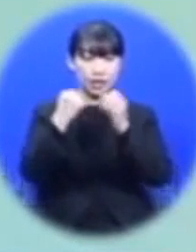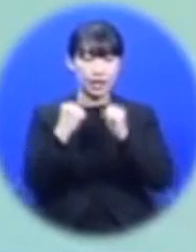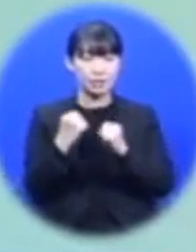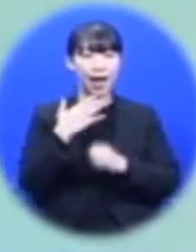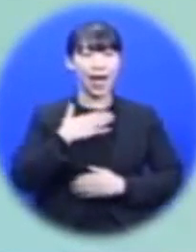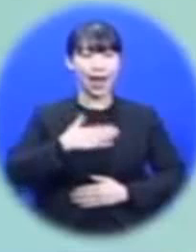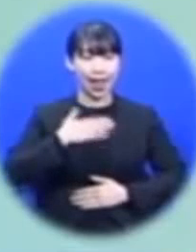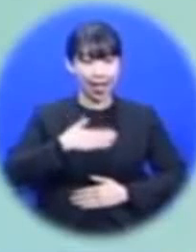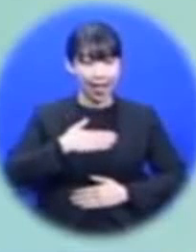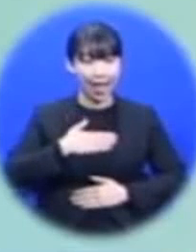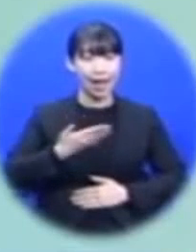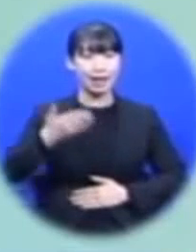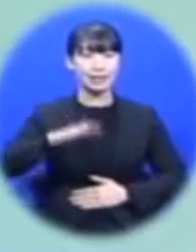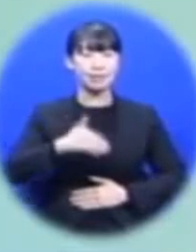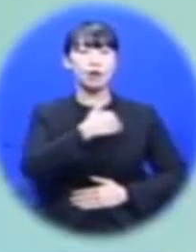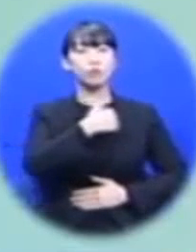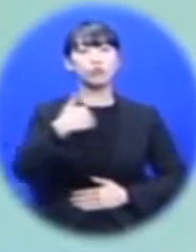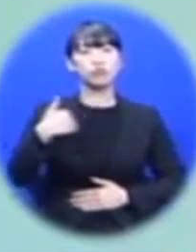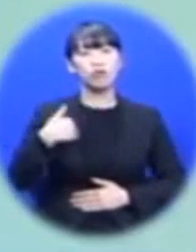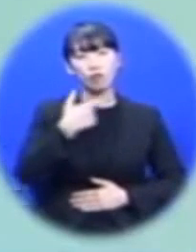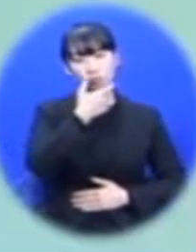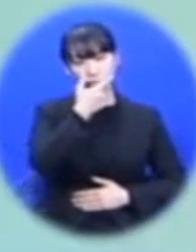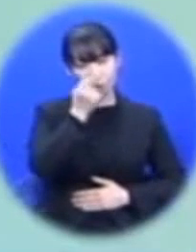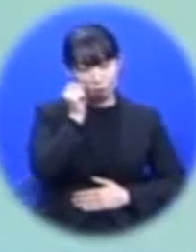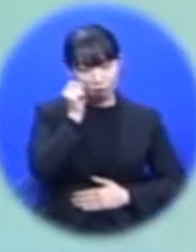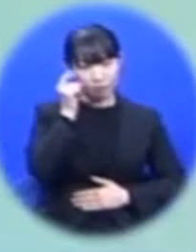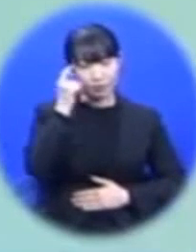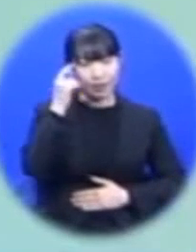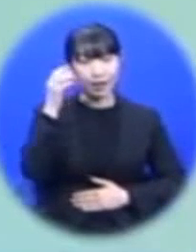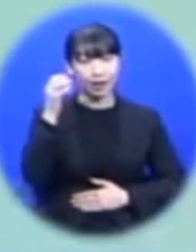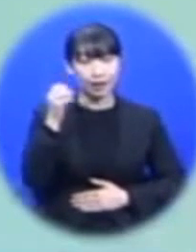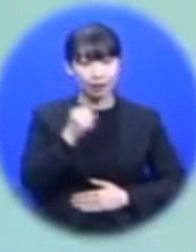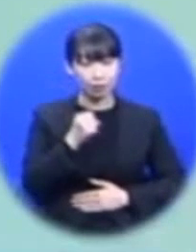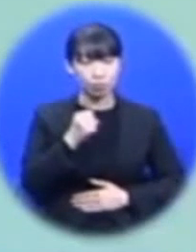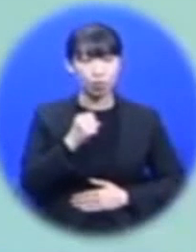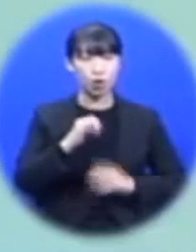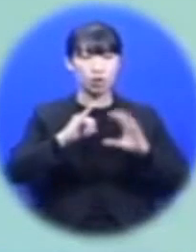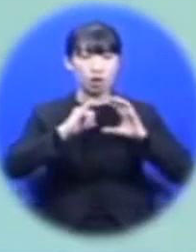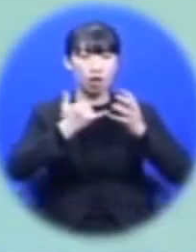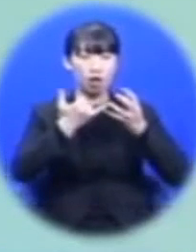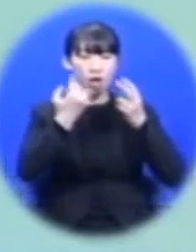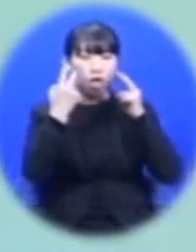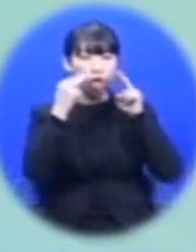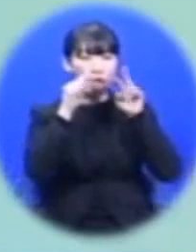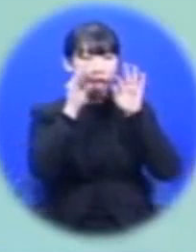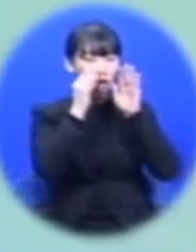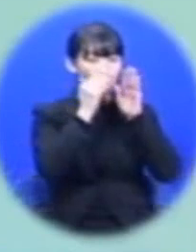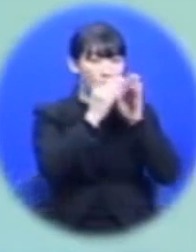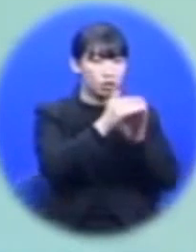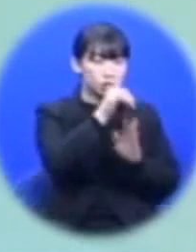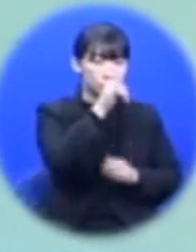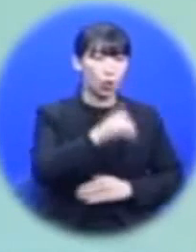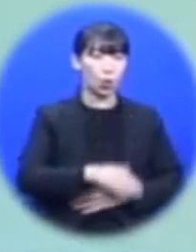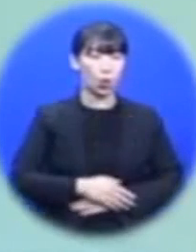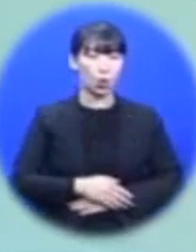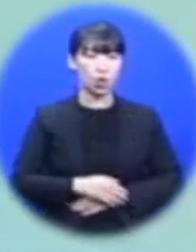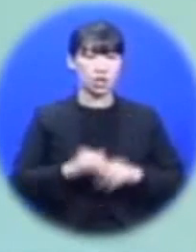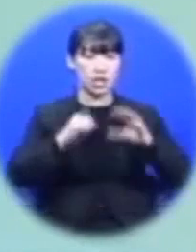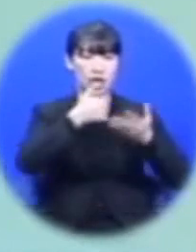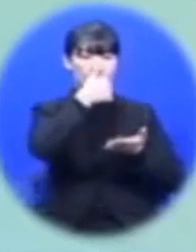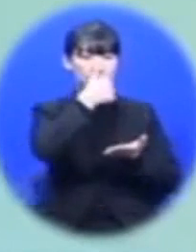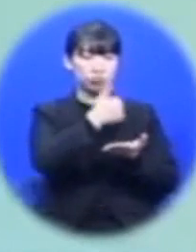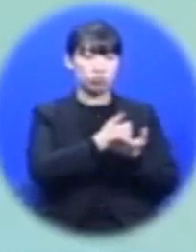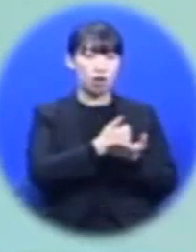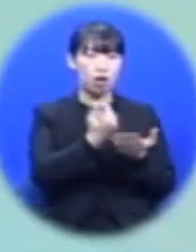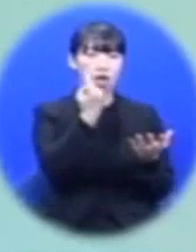나는 풍성함이 없어요 세상에 한눈 팔고 살고 있는 겁니다 세상이 마음을 사로잡고 있는